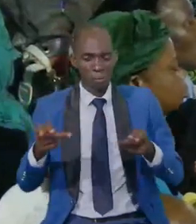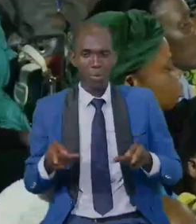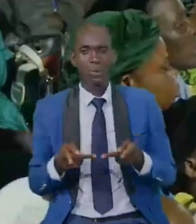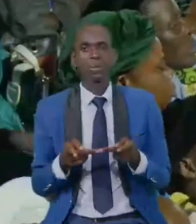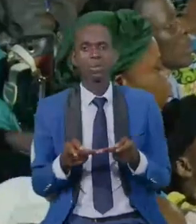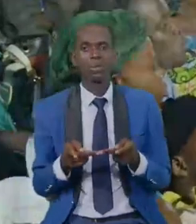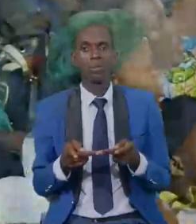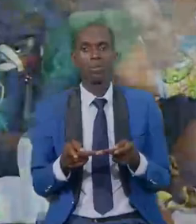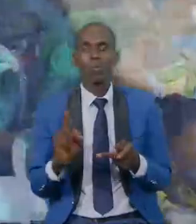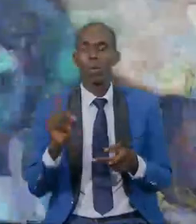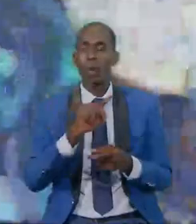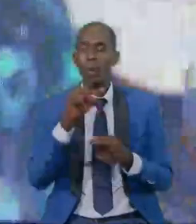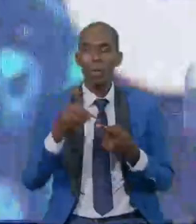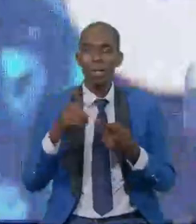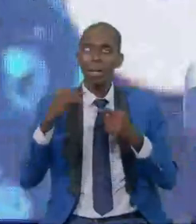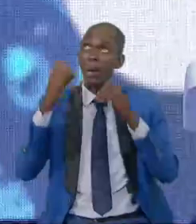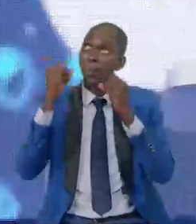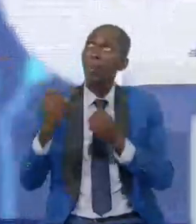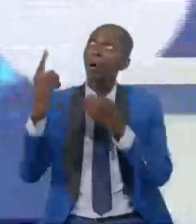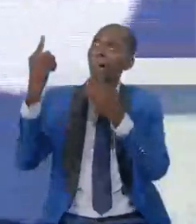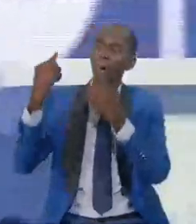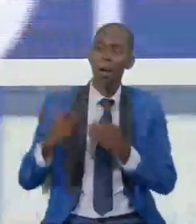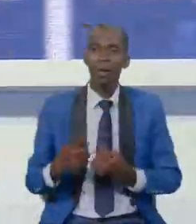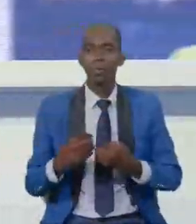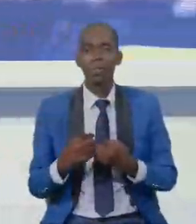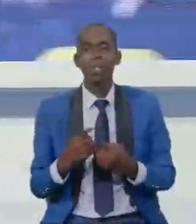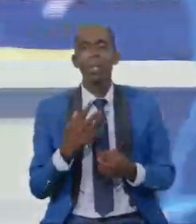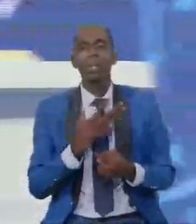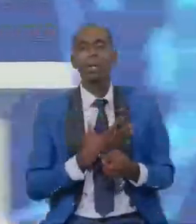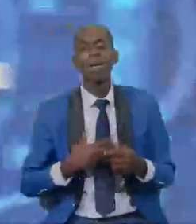lieu. Lorsque la puissance est descendue.